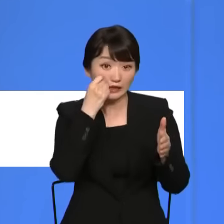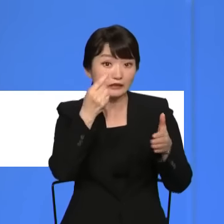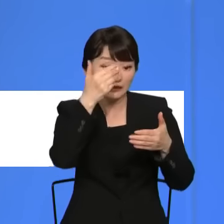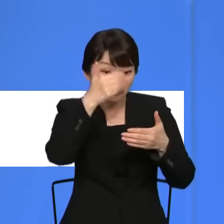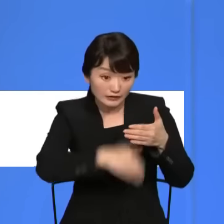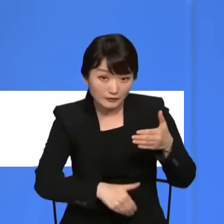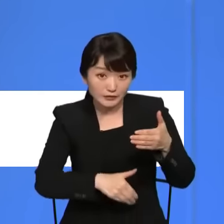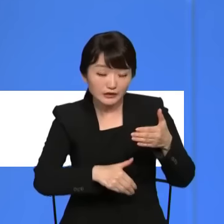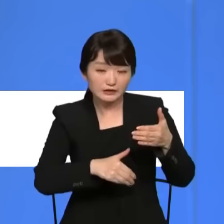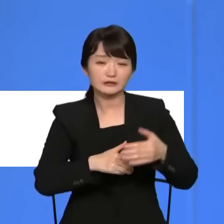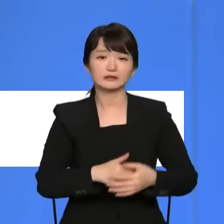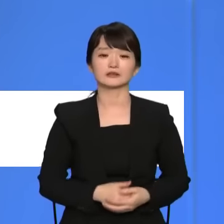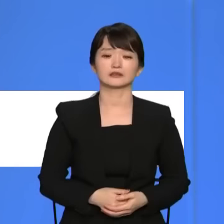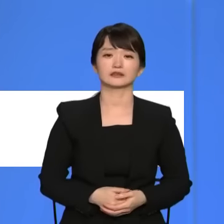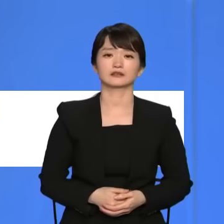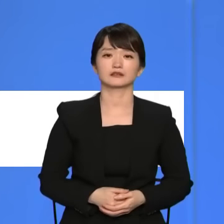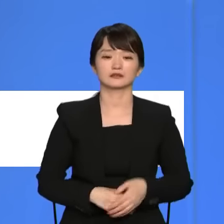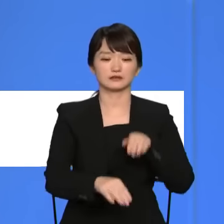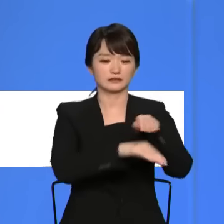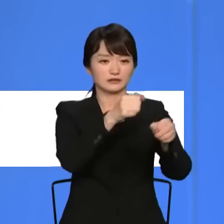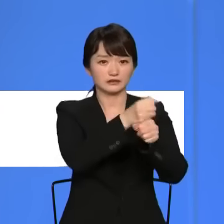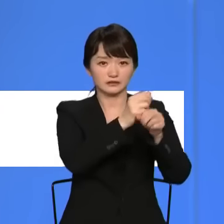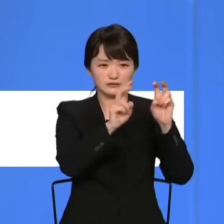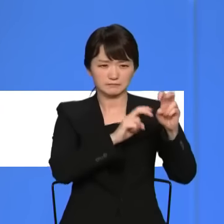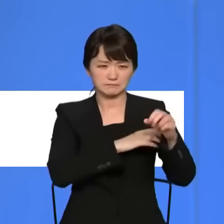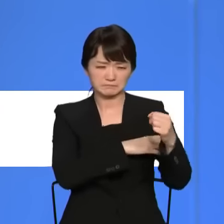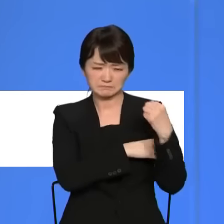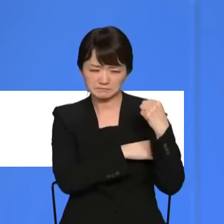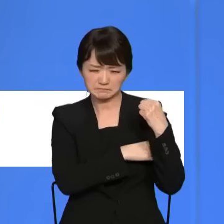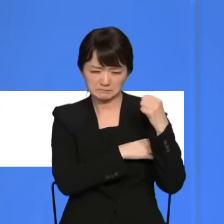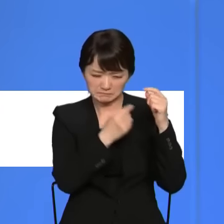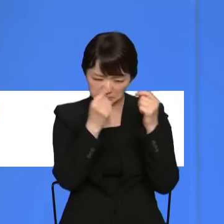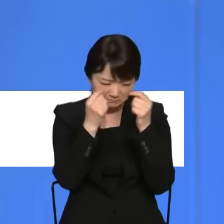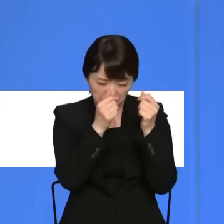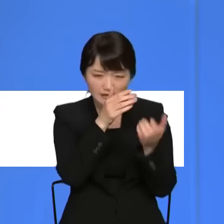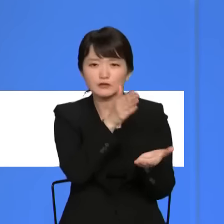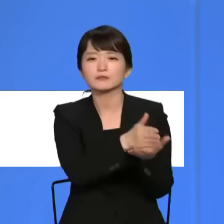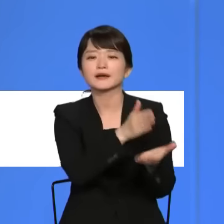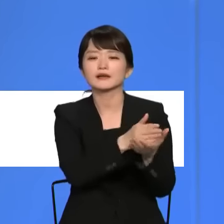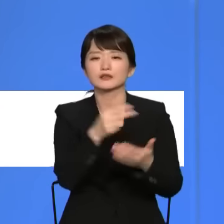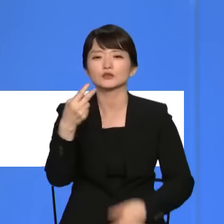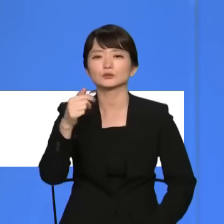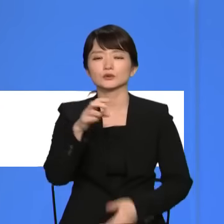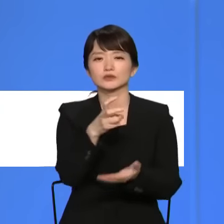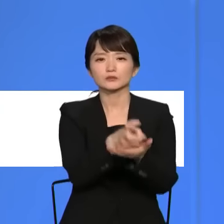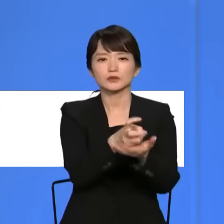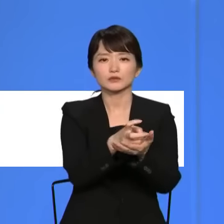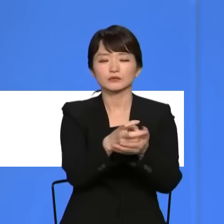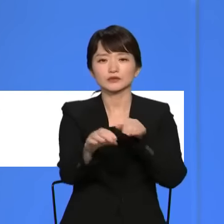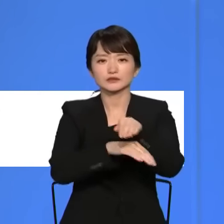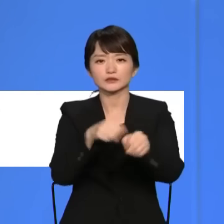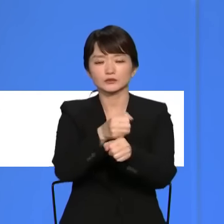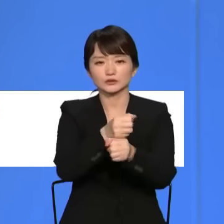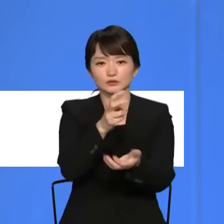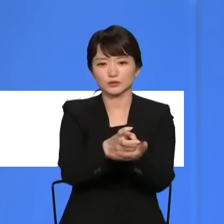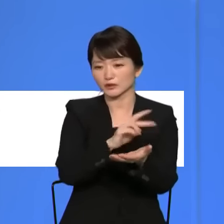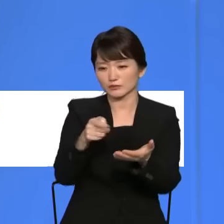21대 국회가 제조사의 이권과 눈치를 보지 않고 도연 이법인 제조물 책임법 개정을